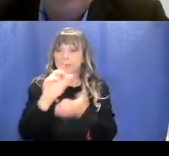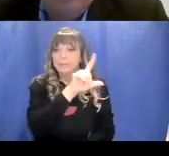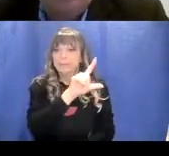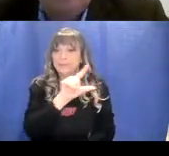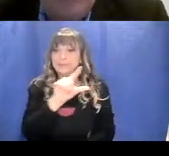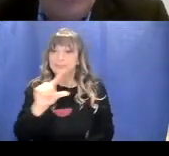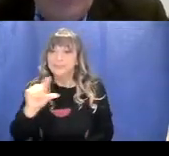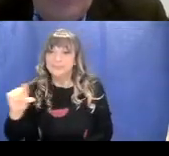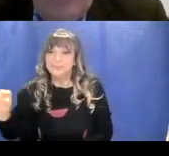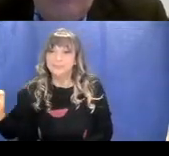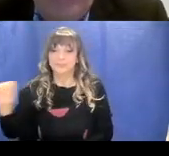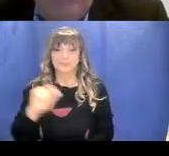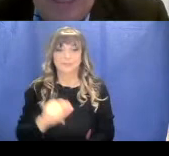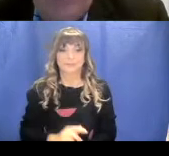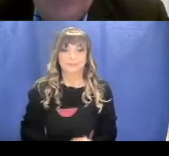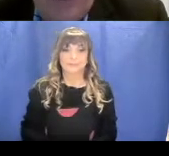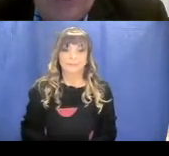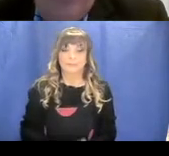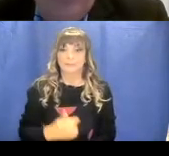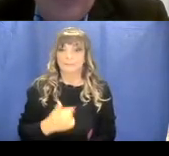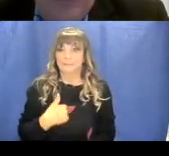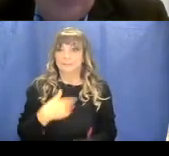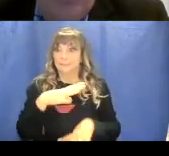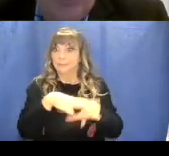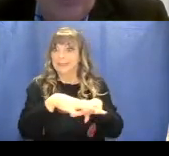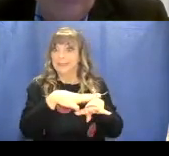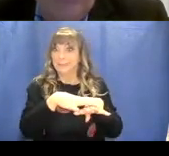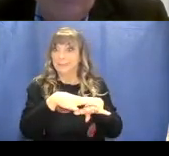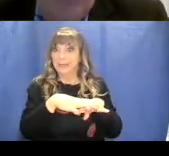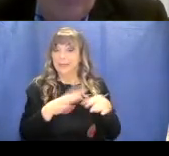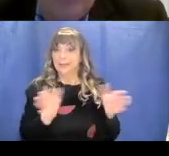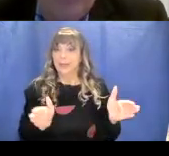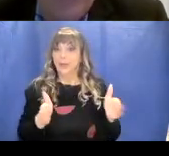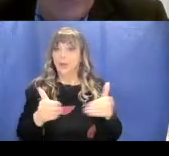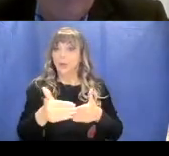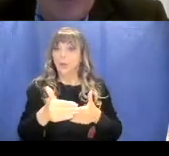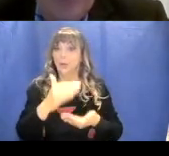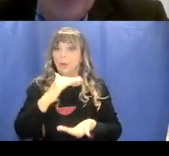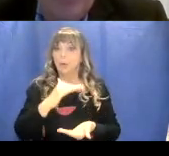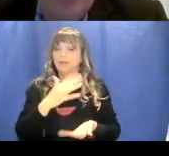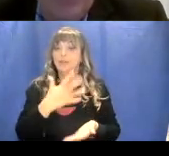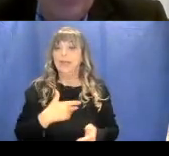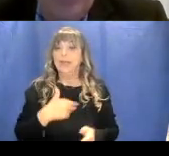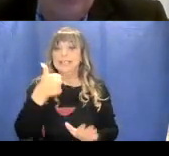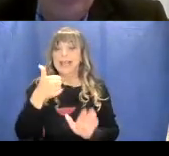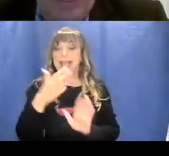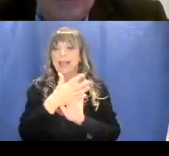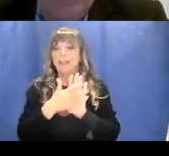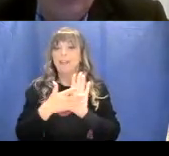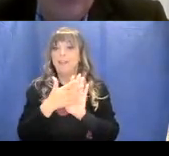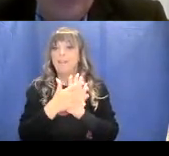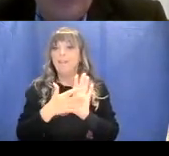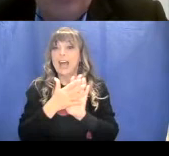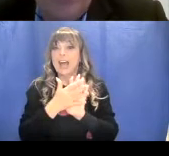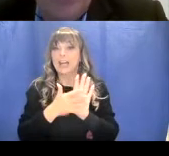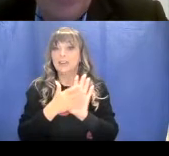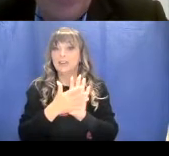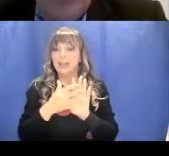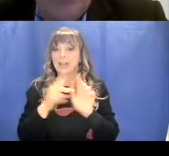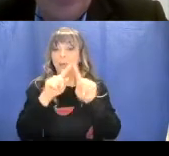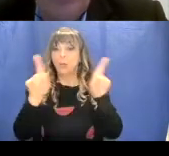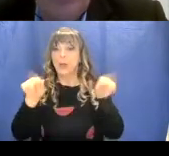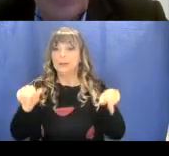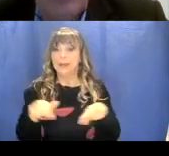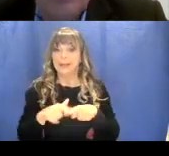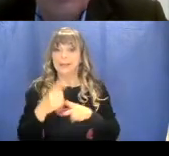come matematica il cubo è formato da sei facce tutte quadrate come in questo disegno